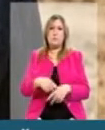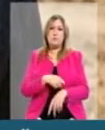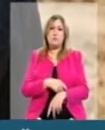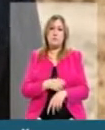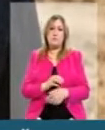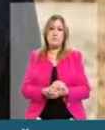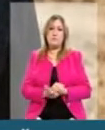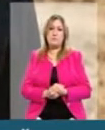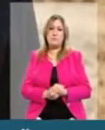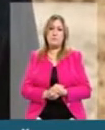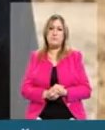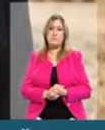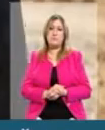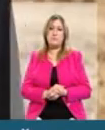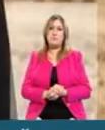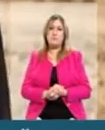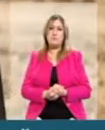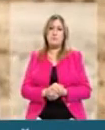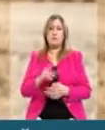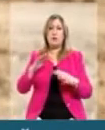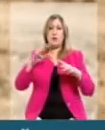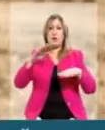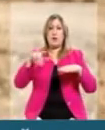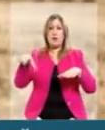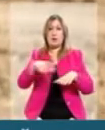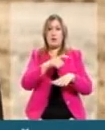До 200 метров, да, да, да, да. И по дном реки, да,